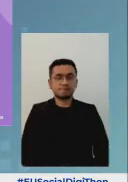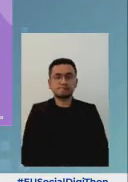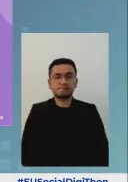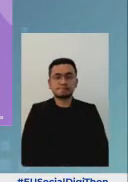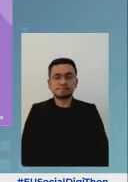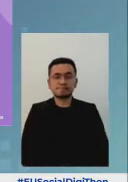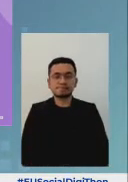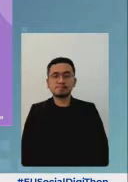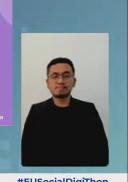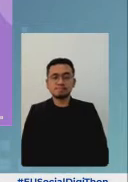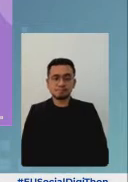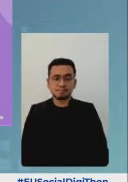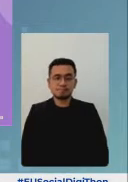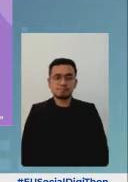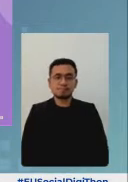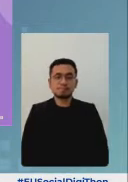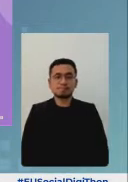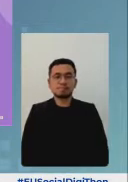bebas dari